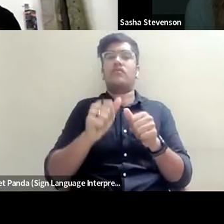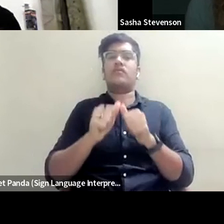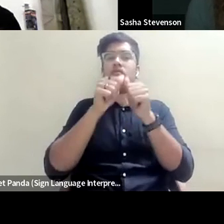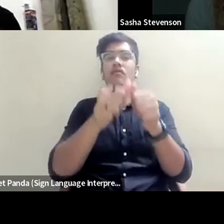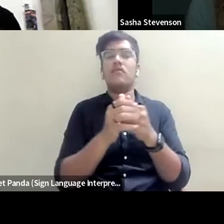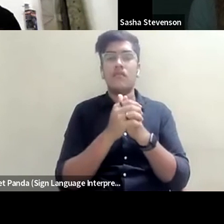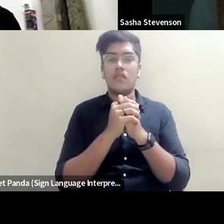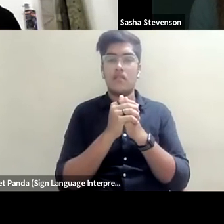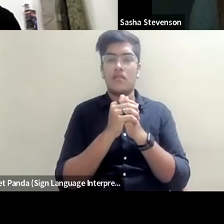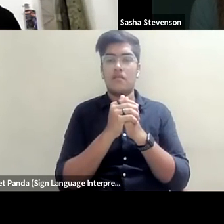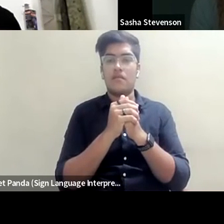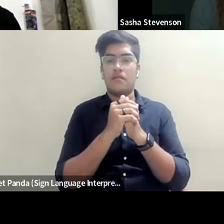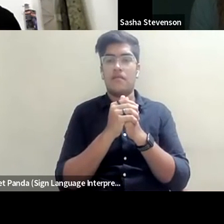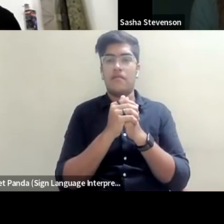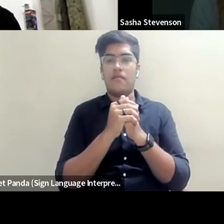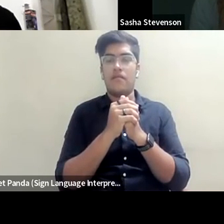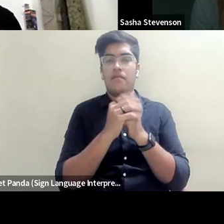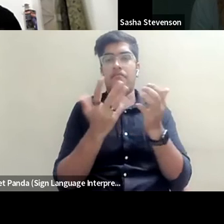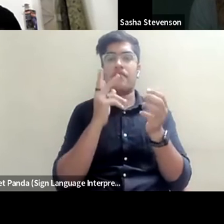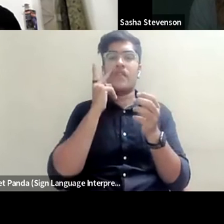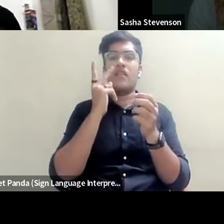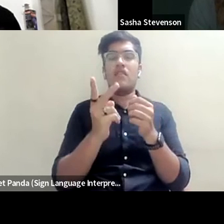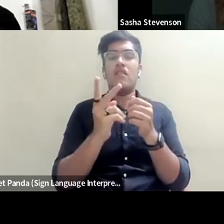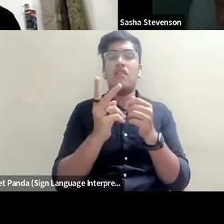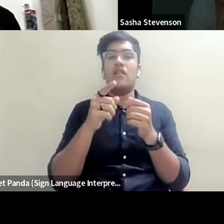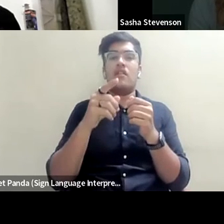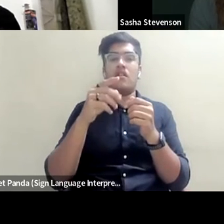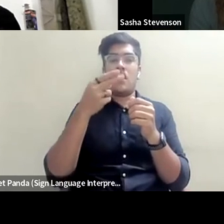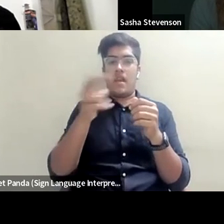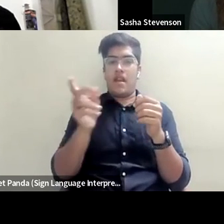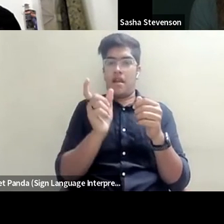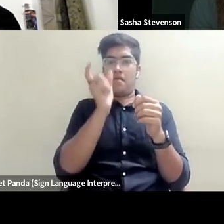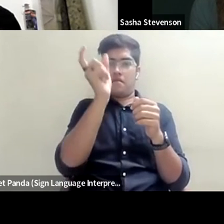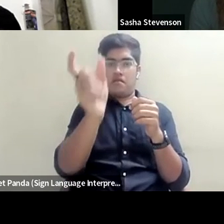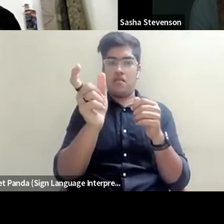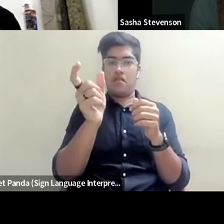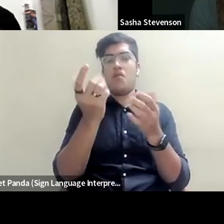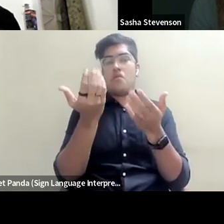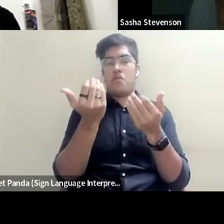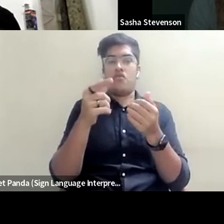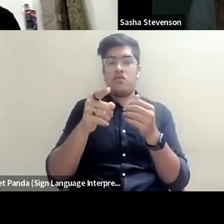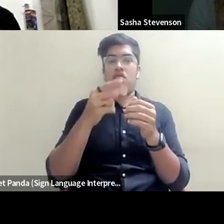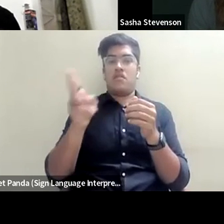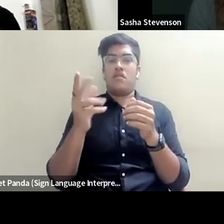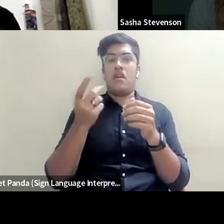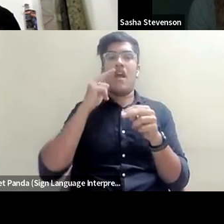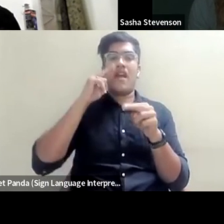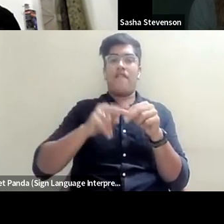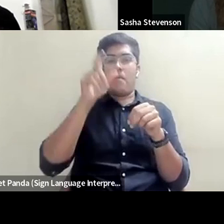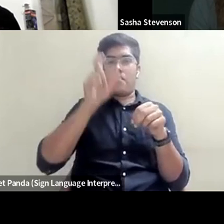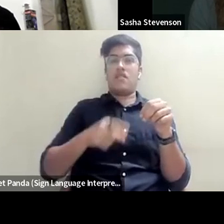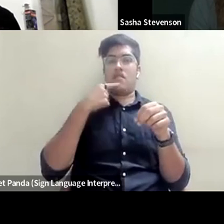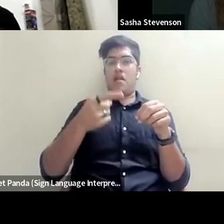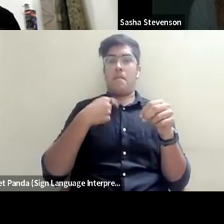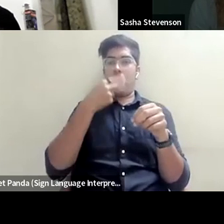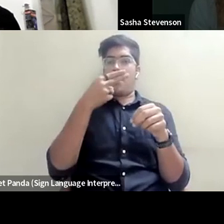ये देखो, सरनेम से ही काम होता. अब मेरा नाम बोल दिया, समझो कामड़े, तो